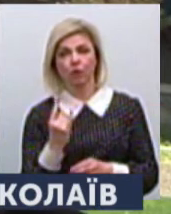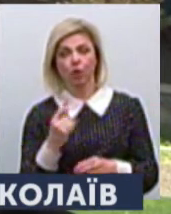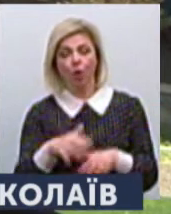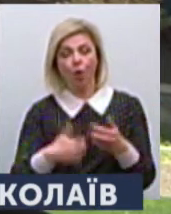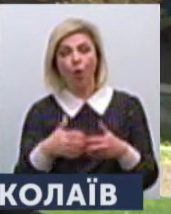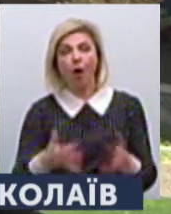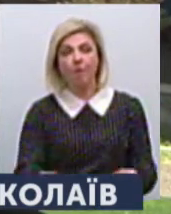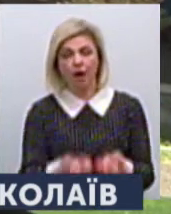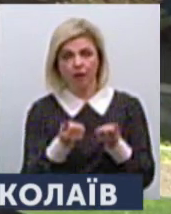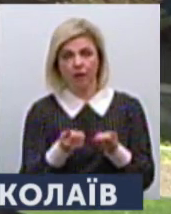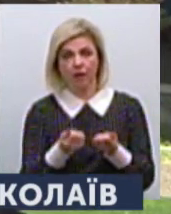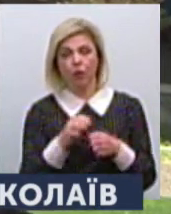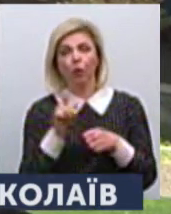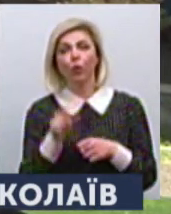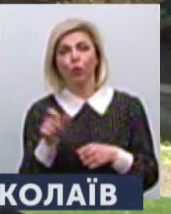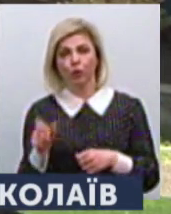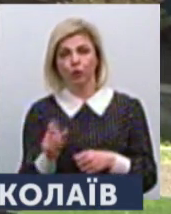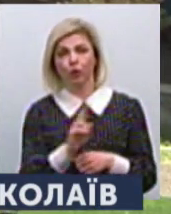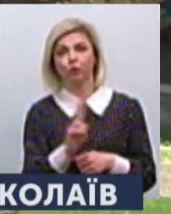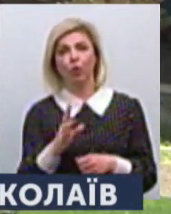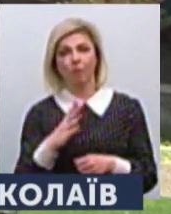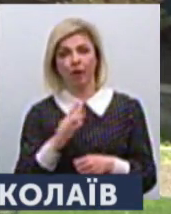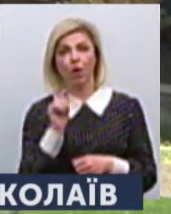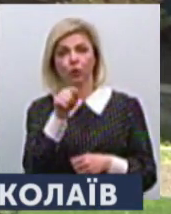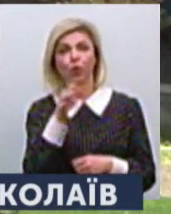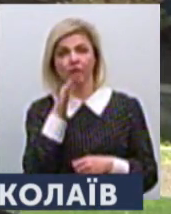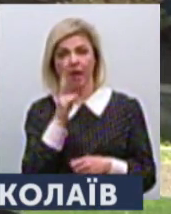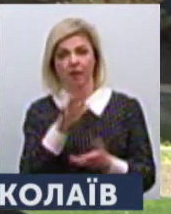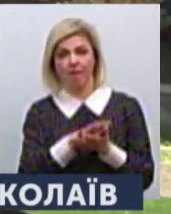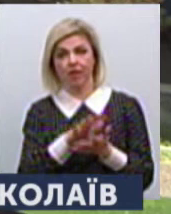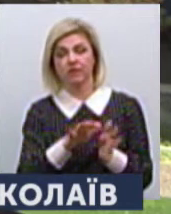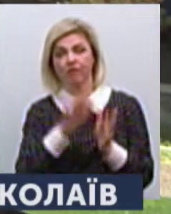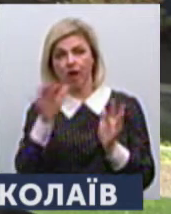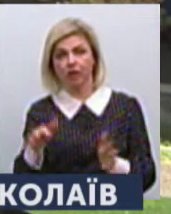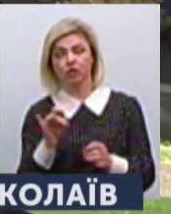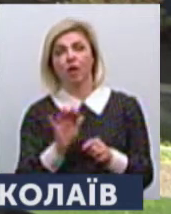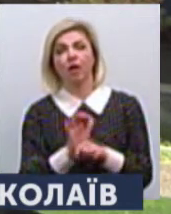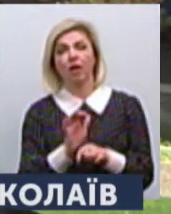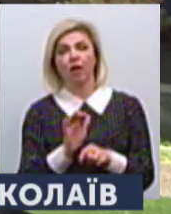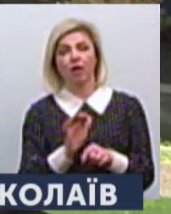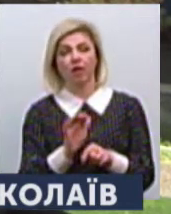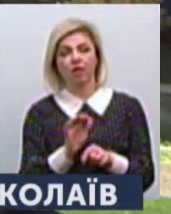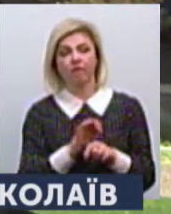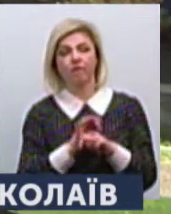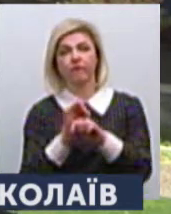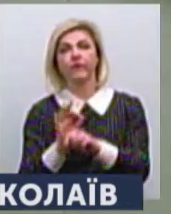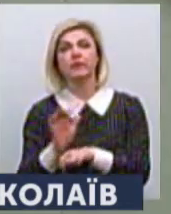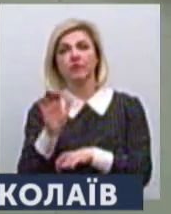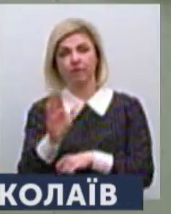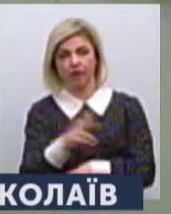відкопали люди, які були у той час на сміттєзвалищі, та відвезли до